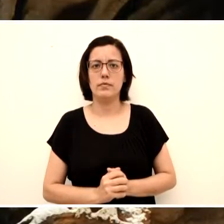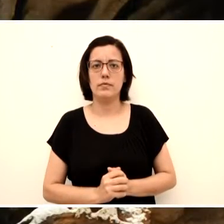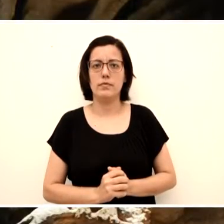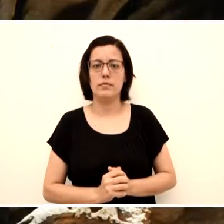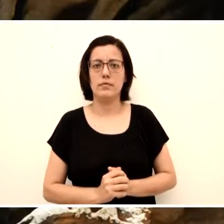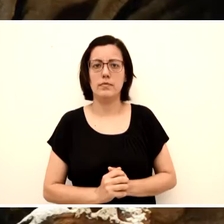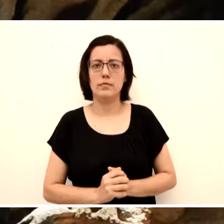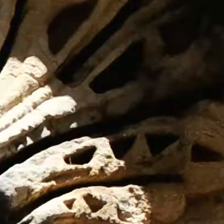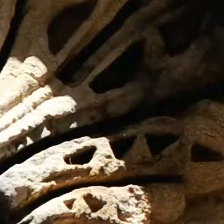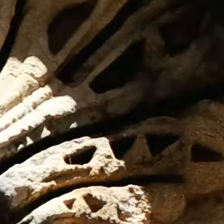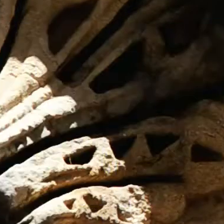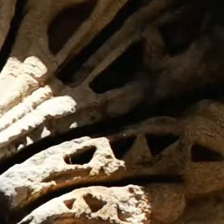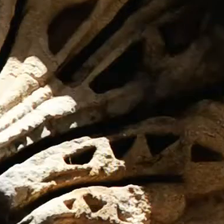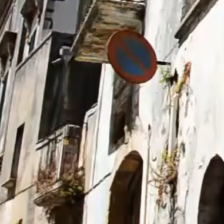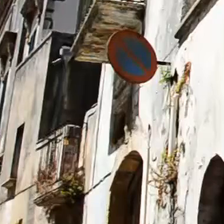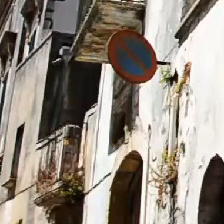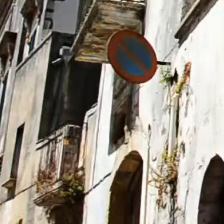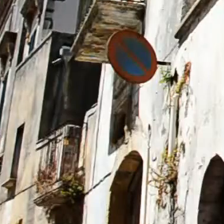pavoni.